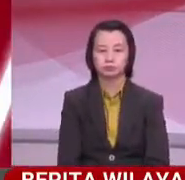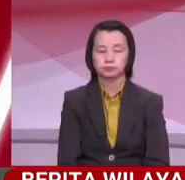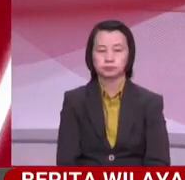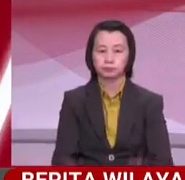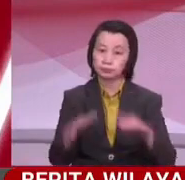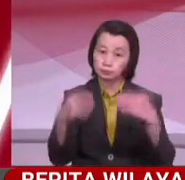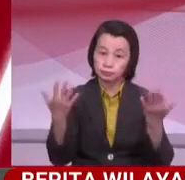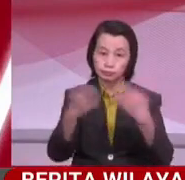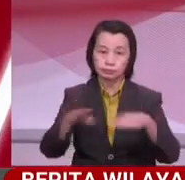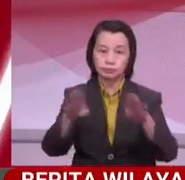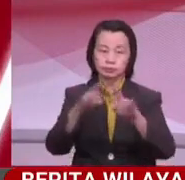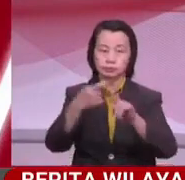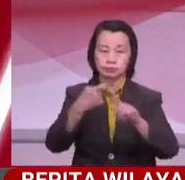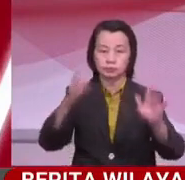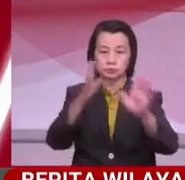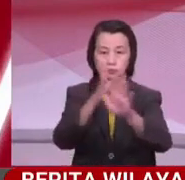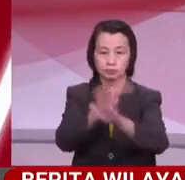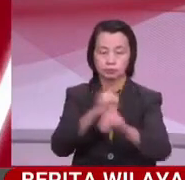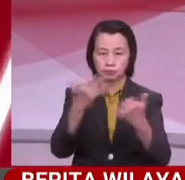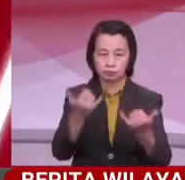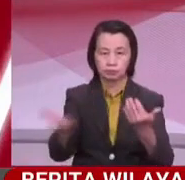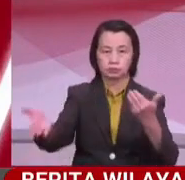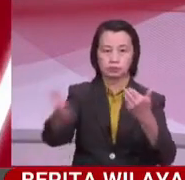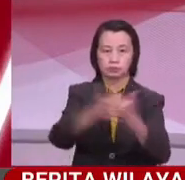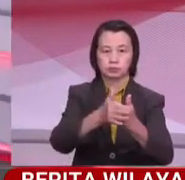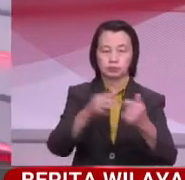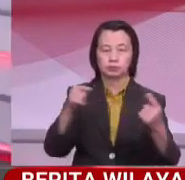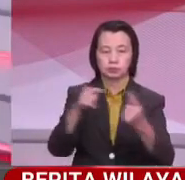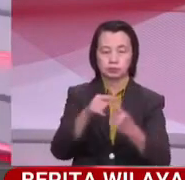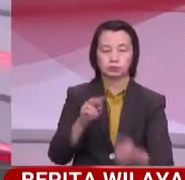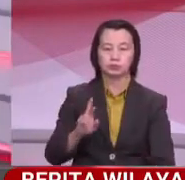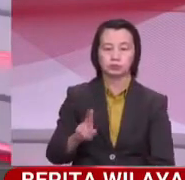sekian berita wilayah dari Sarawak kita kembali bersama Zahra di angkasa Puri sedekah